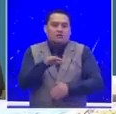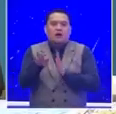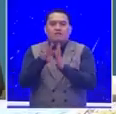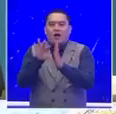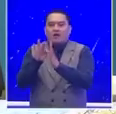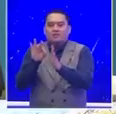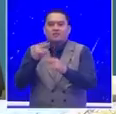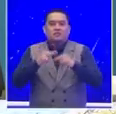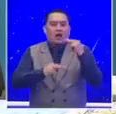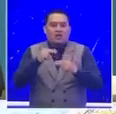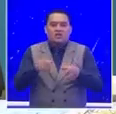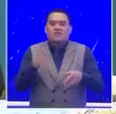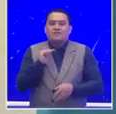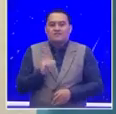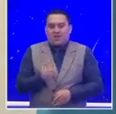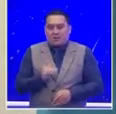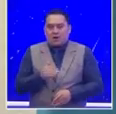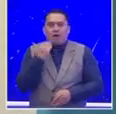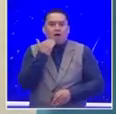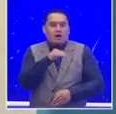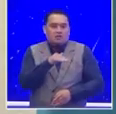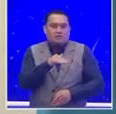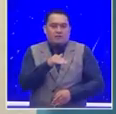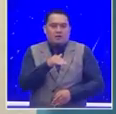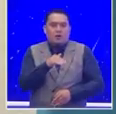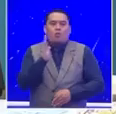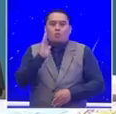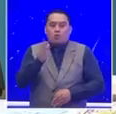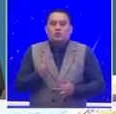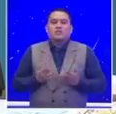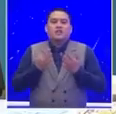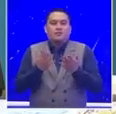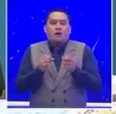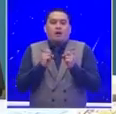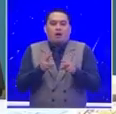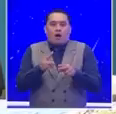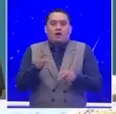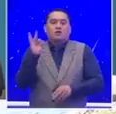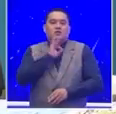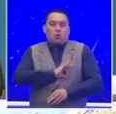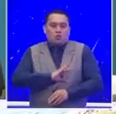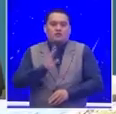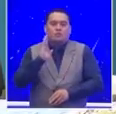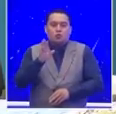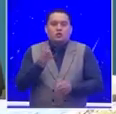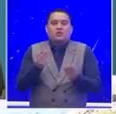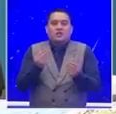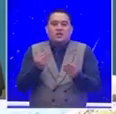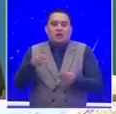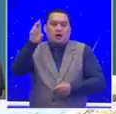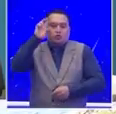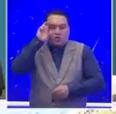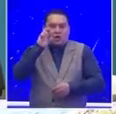всех строителей. Очень качественный. Уже теперь будут спрашивать, как идет освоение, как